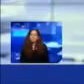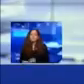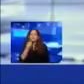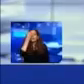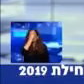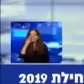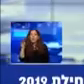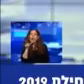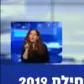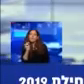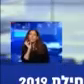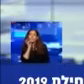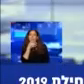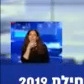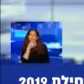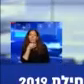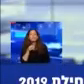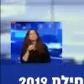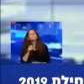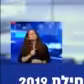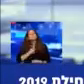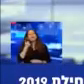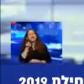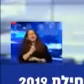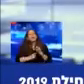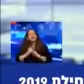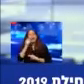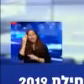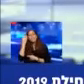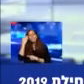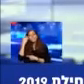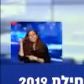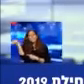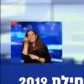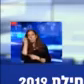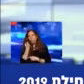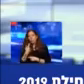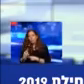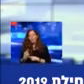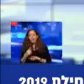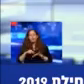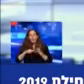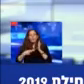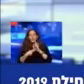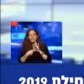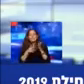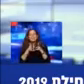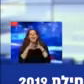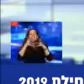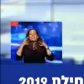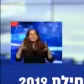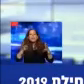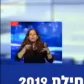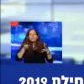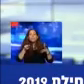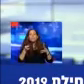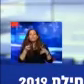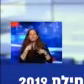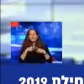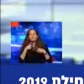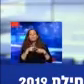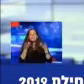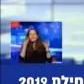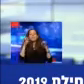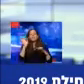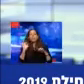בשורה לזוגות הצעירים, שרי הכלכלה והאוצר פרסמו השבוע כי התוכנית להגדלת המימון למשכנתה ל-90%, התוכנית